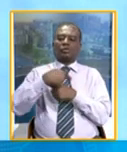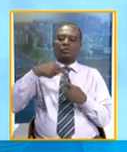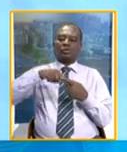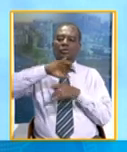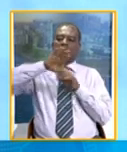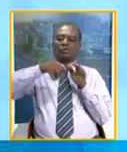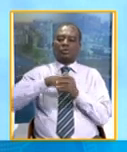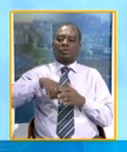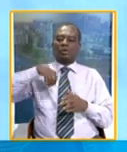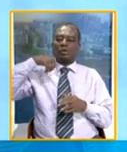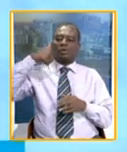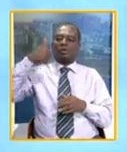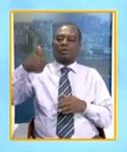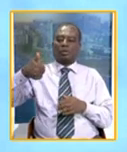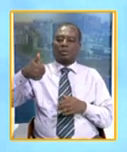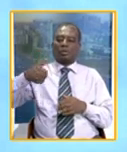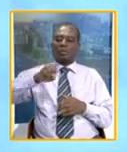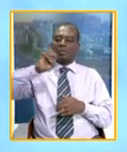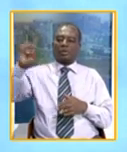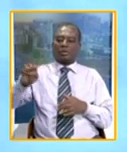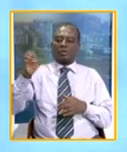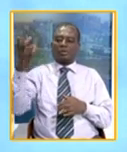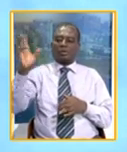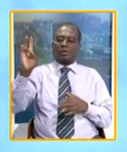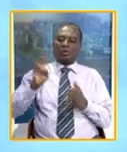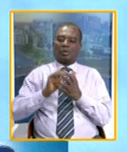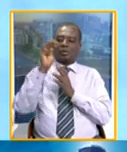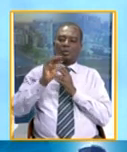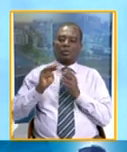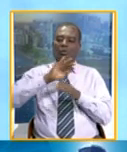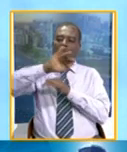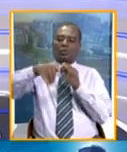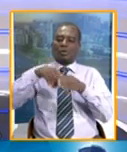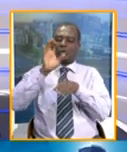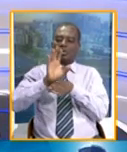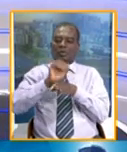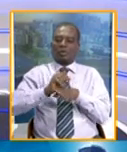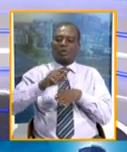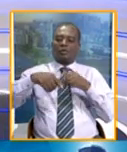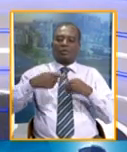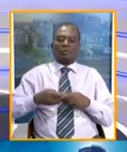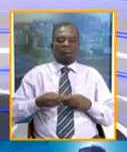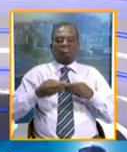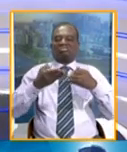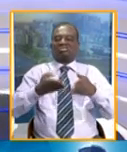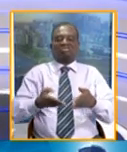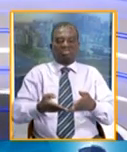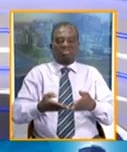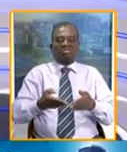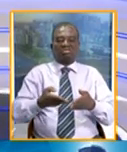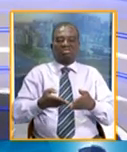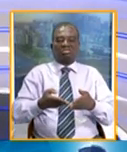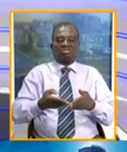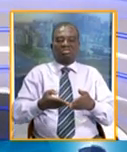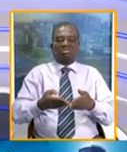Demain, mercredi 17 mars 2021, la Côte d'Ivoire tout entière va rendre hommage à son défunt Premier